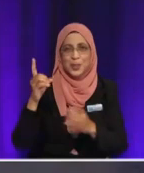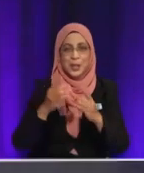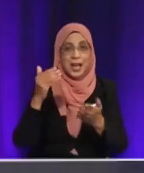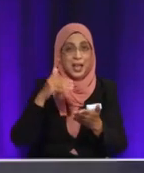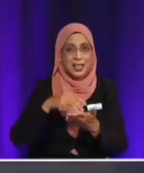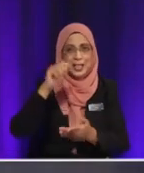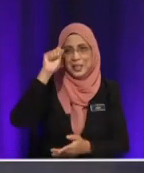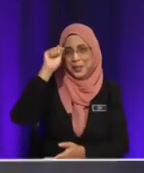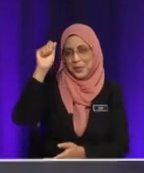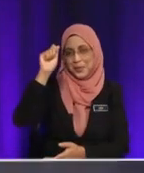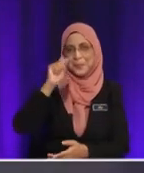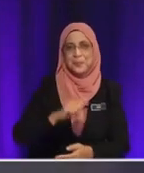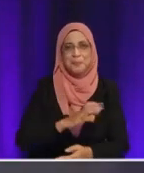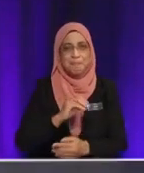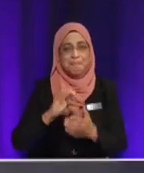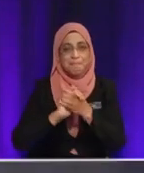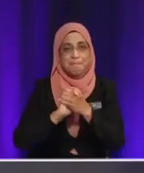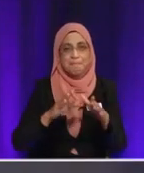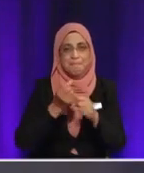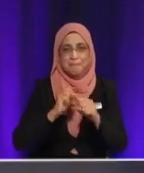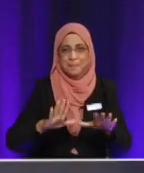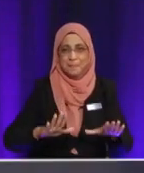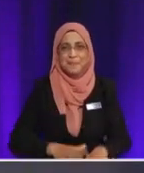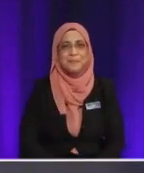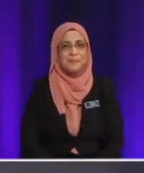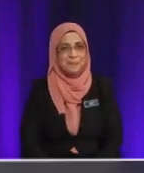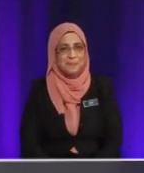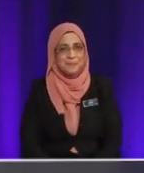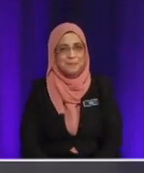Hanafiah. Assalamualaikum warahmatullahi wabarakatuh.